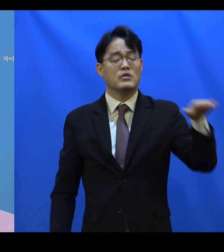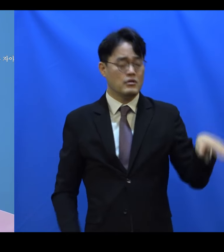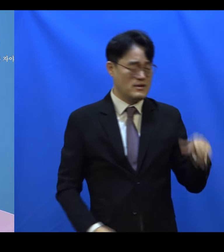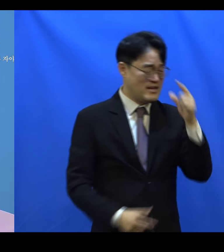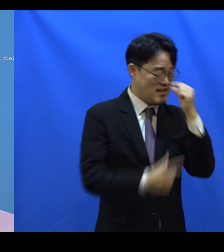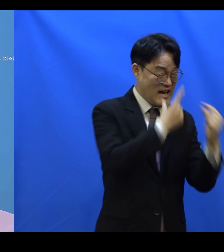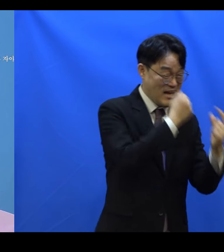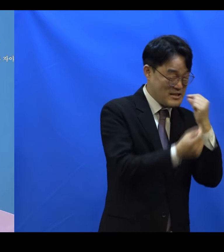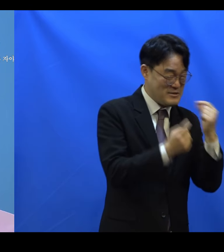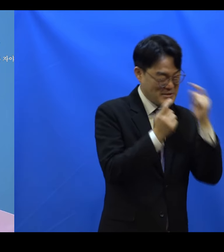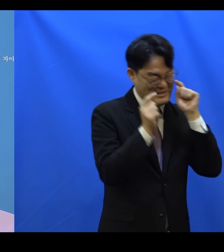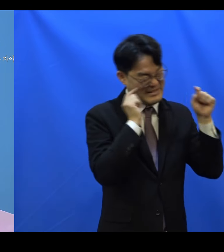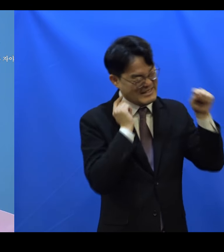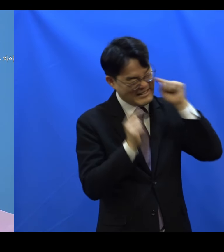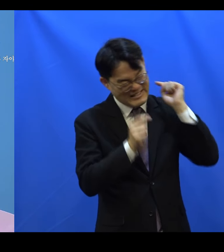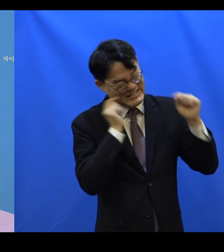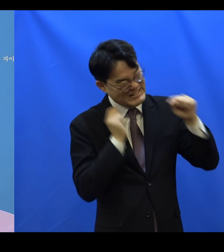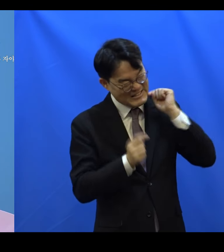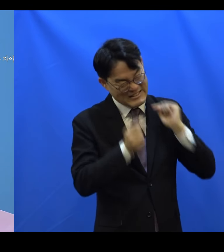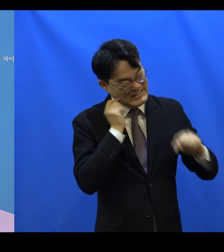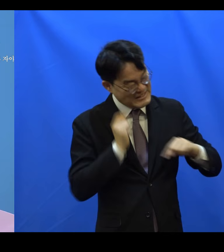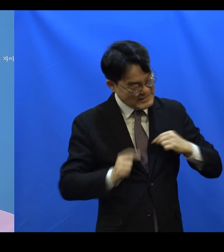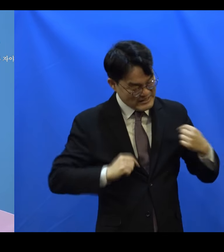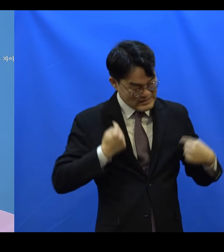백합화. 그러나 향기는 사라지지 않는다.